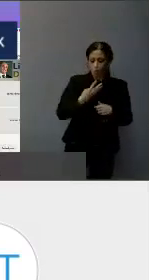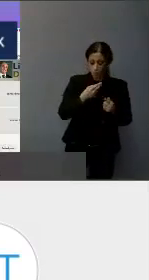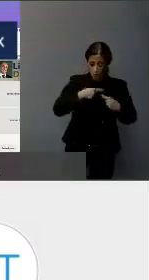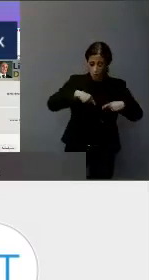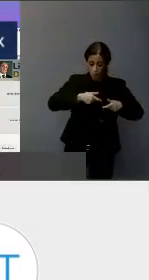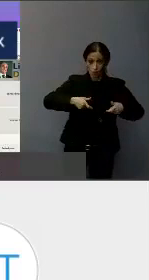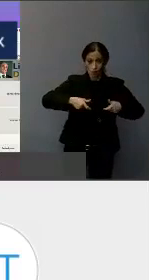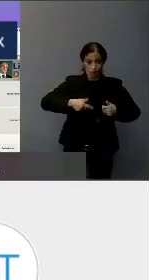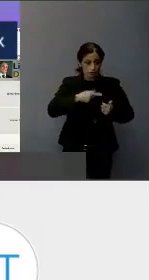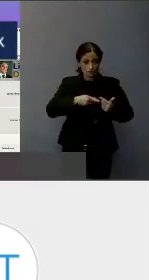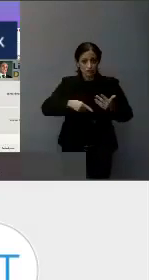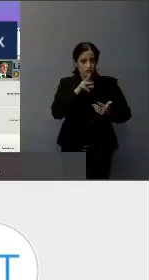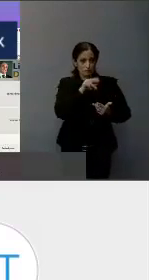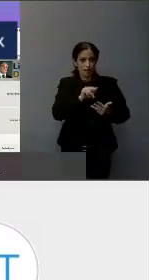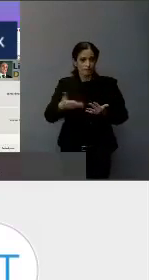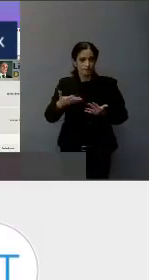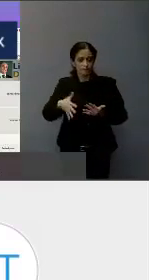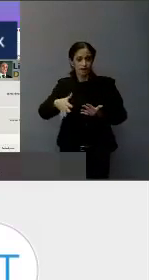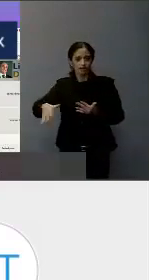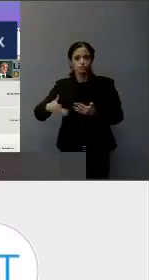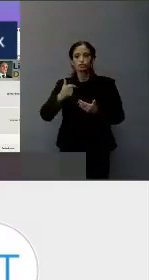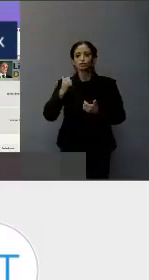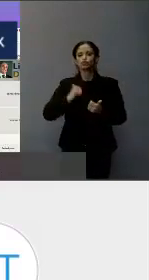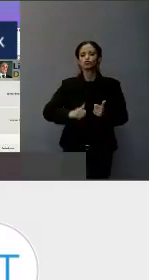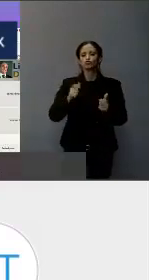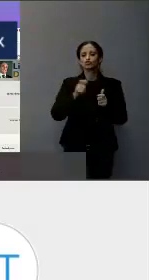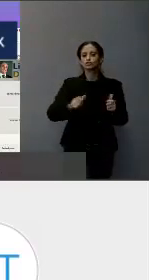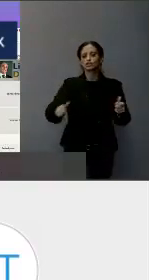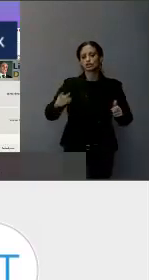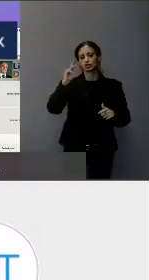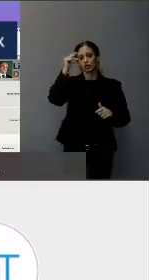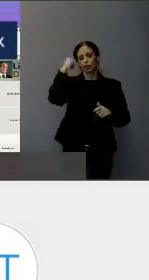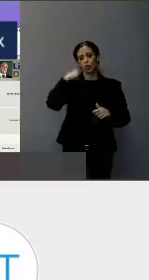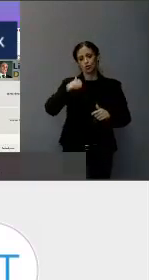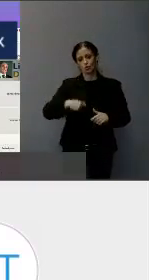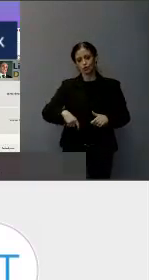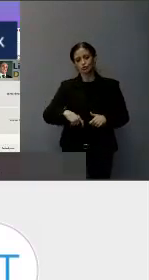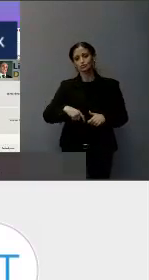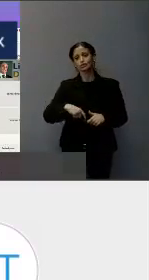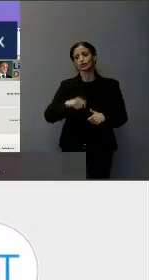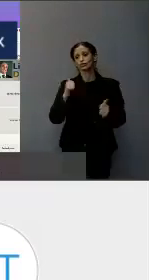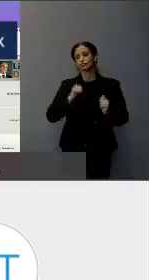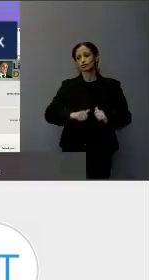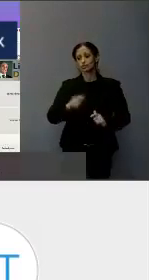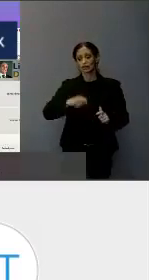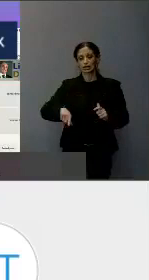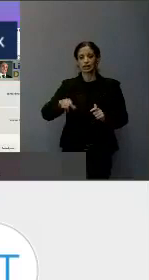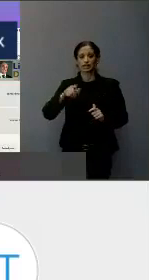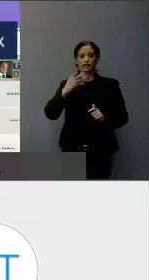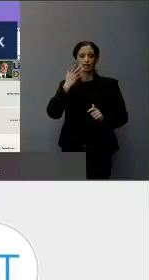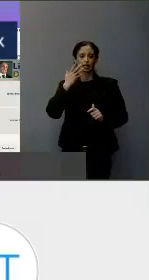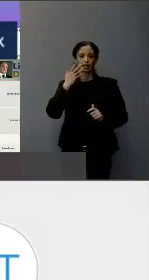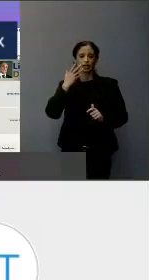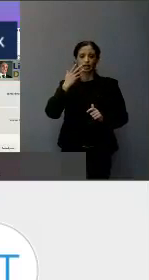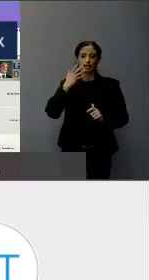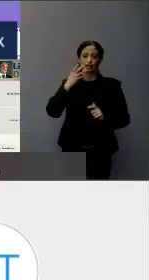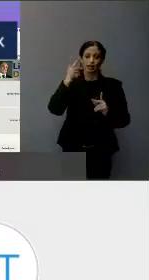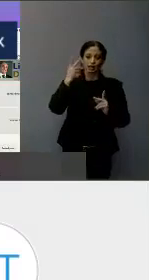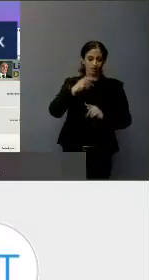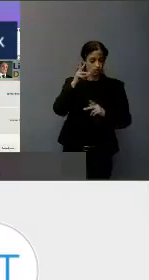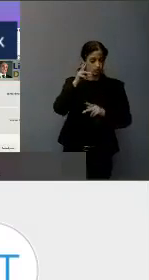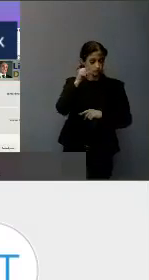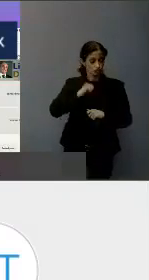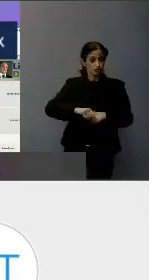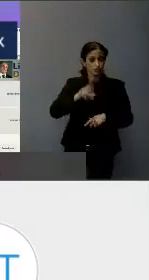quote delle commissioni i cittadini p conoscono e cittadini ci vogliono stare montano perché sono stufi e